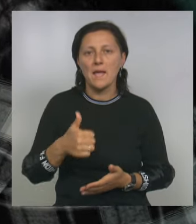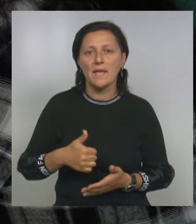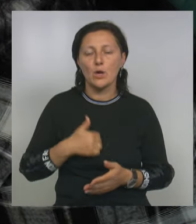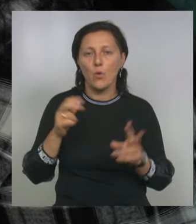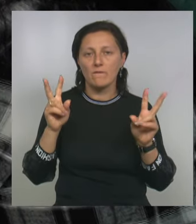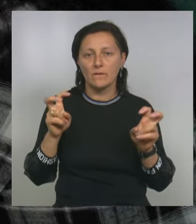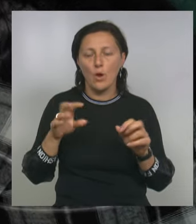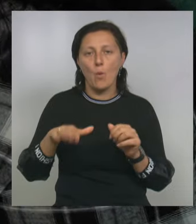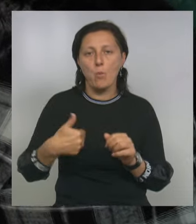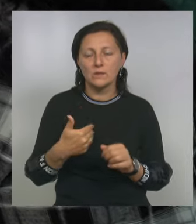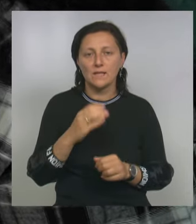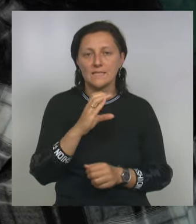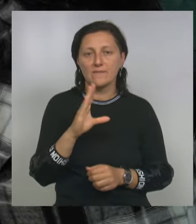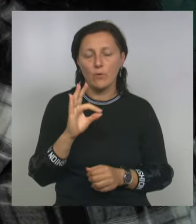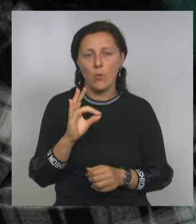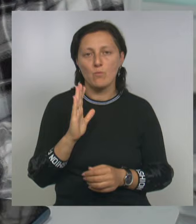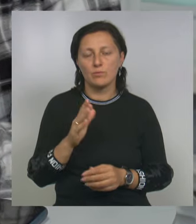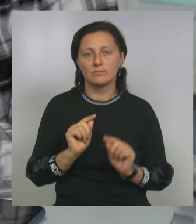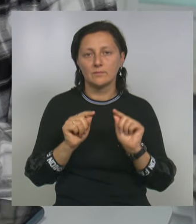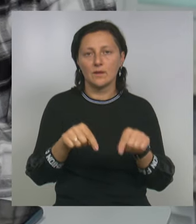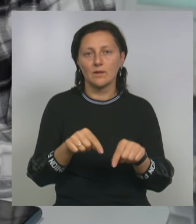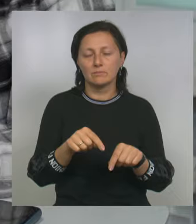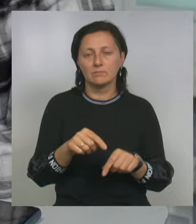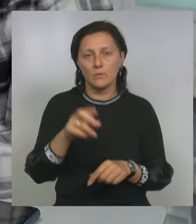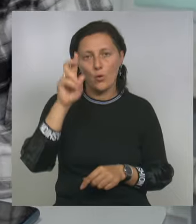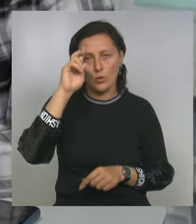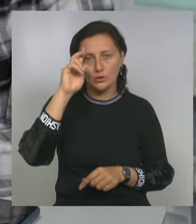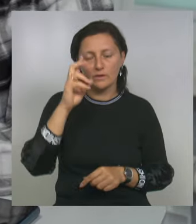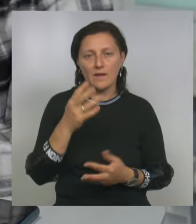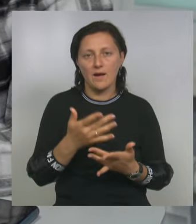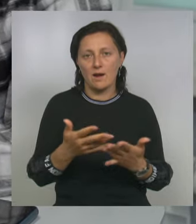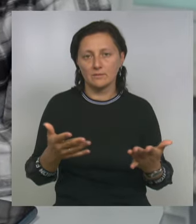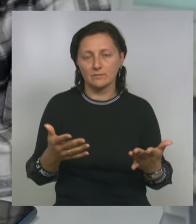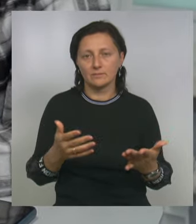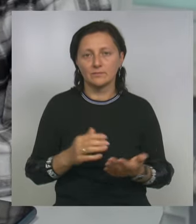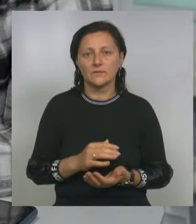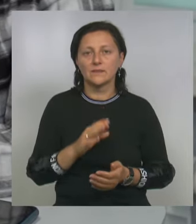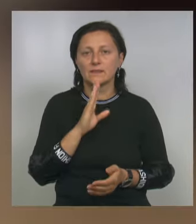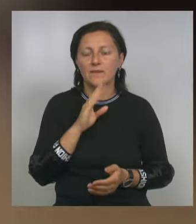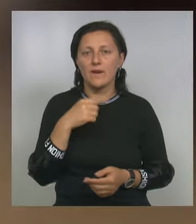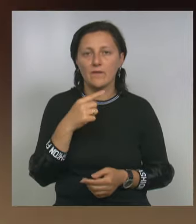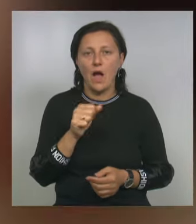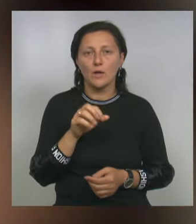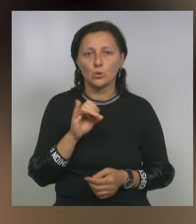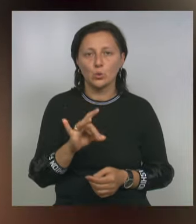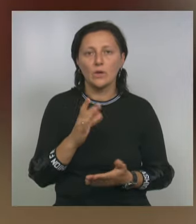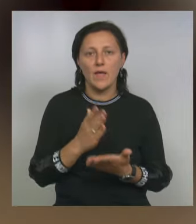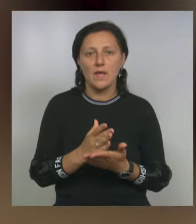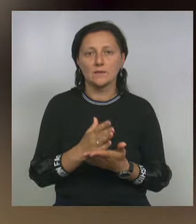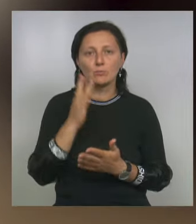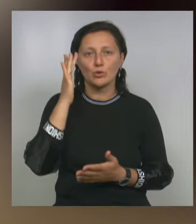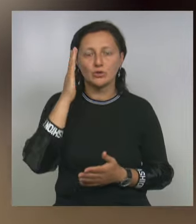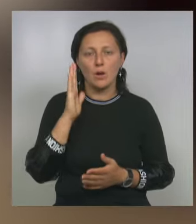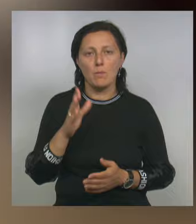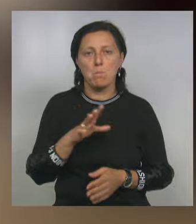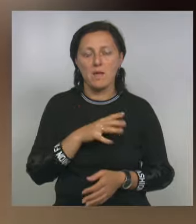окончания спецоперации получат квалификацию для работы в органах государственной и муниципальной власти. Марина делится. У Артура есть еще одна мечта – стать